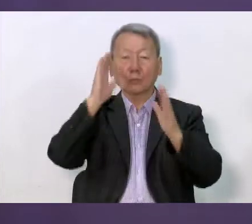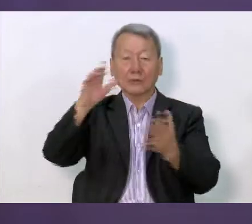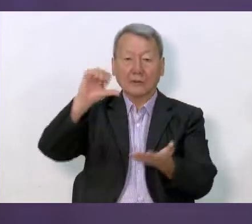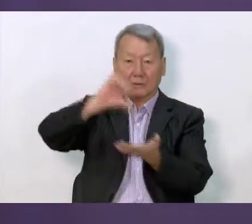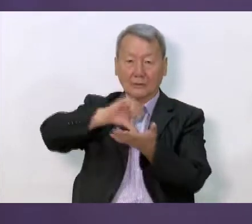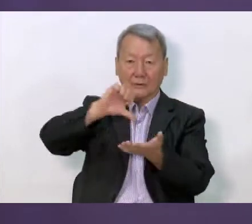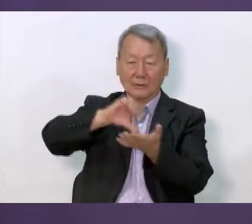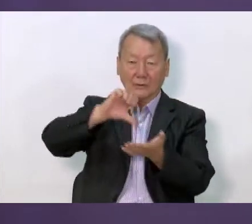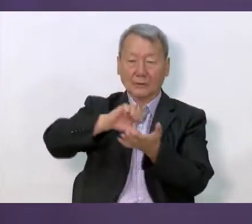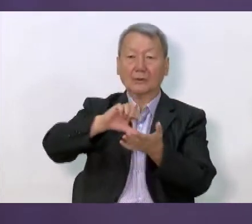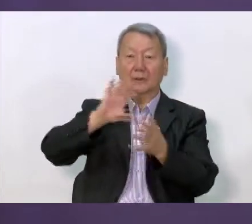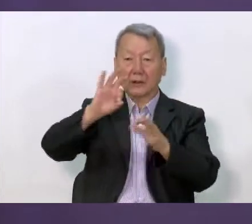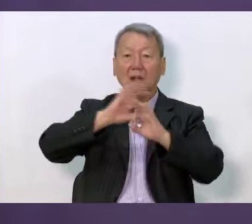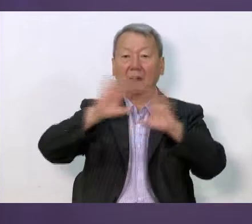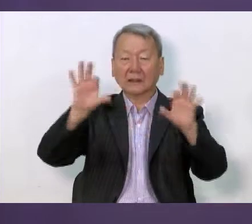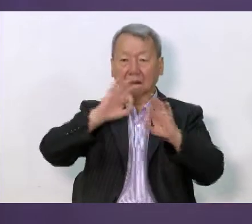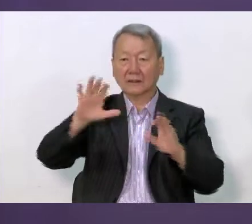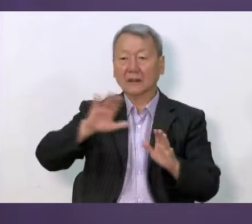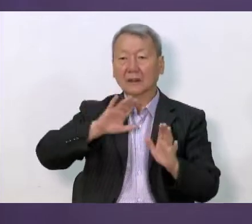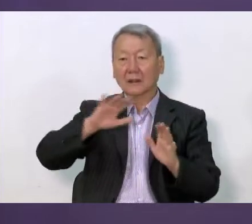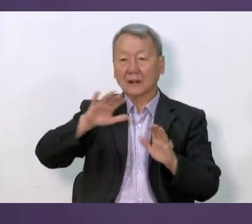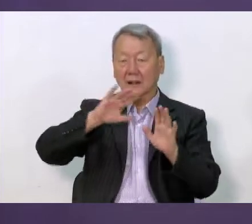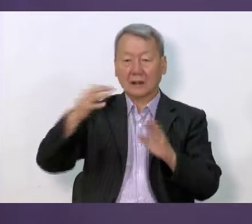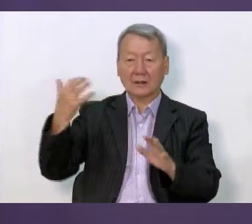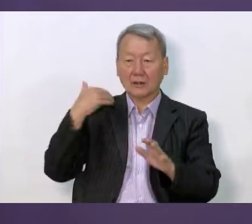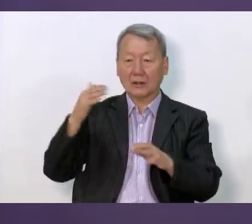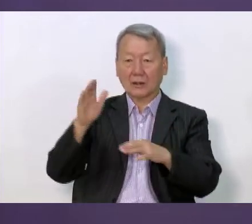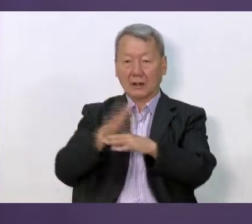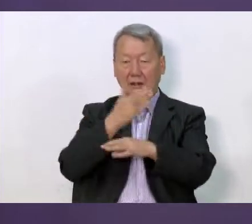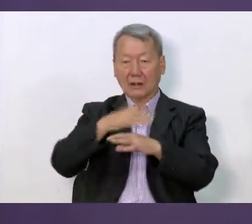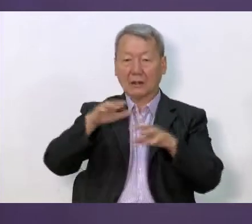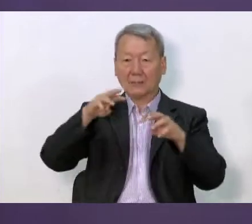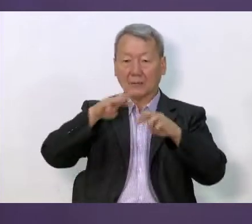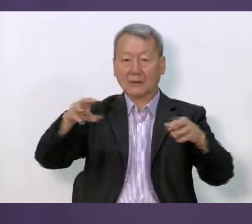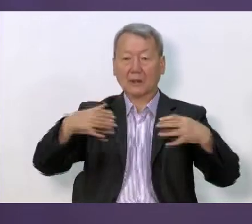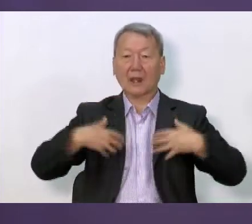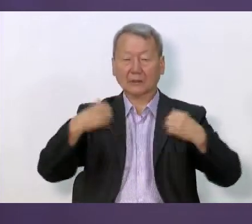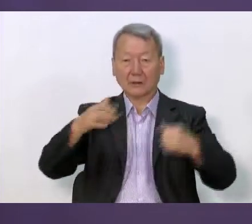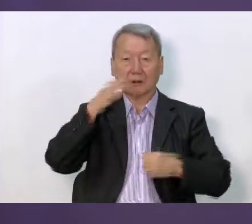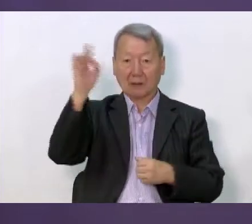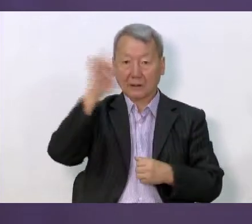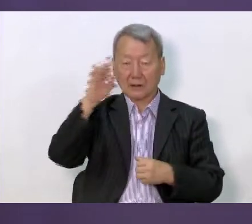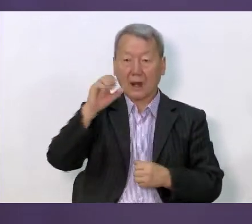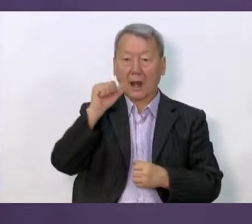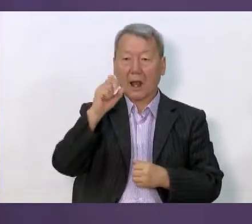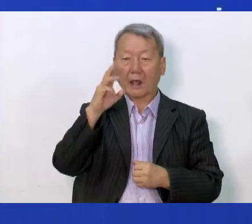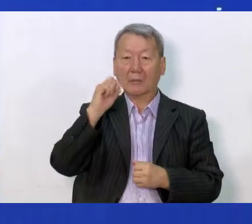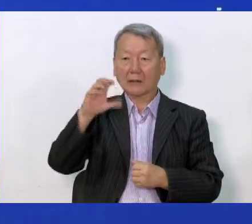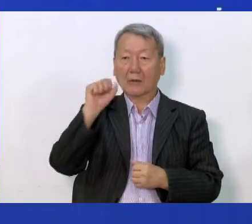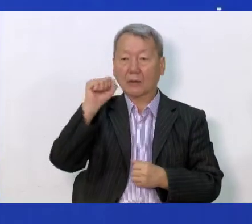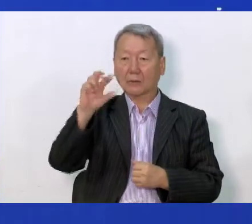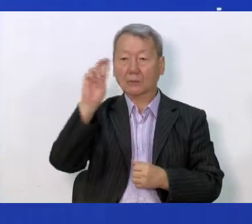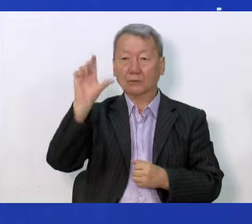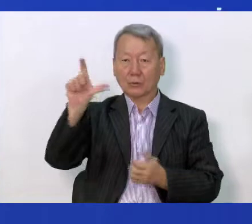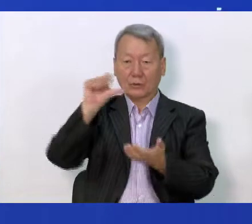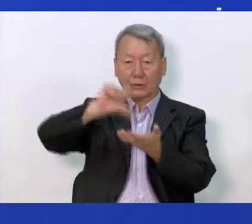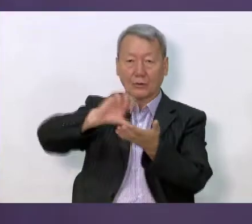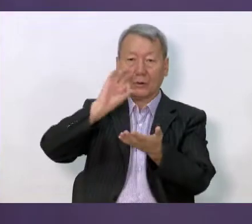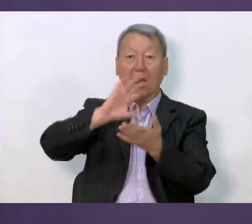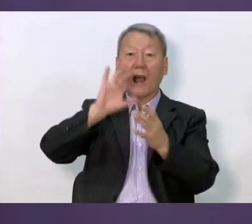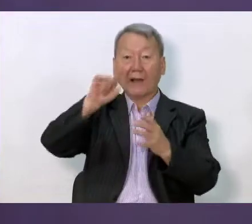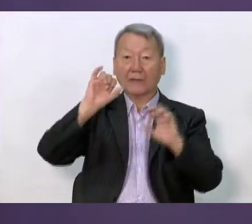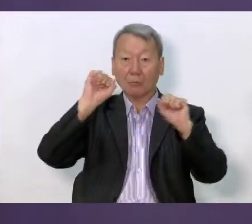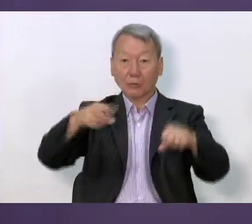Кыргыз Республикасынын саламаттык сактоо министрлигинин коомдук саламаттыкты сактоо башкармалыгынын башчысы Акматова Айнура Бектурганова маалымат берет.